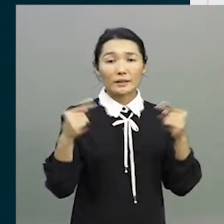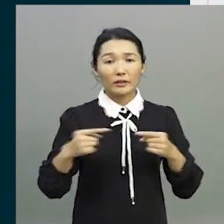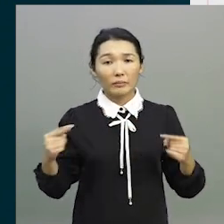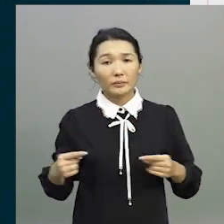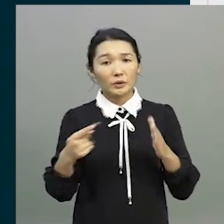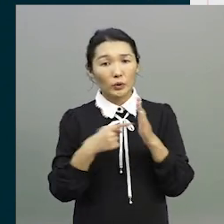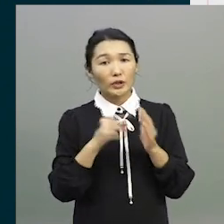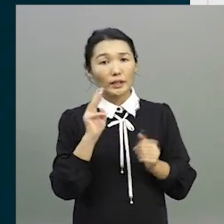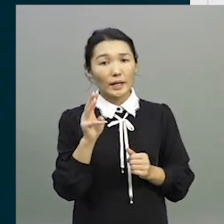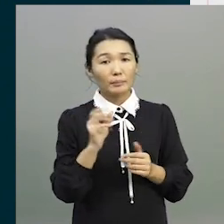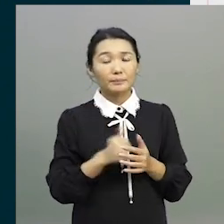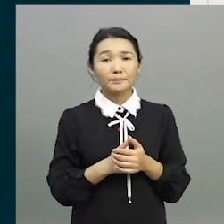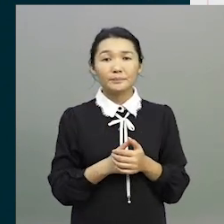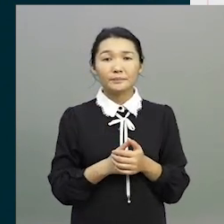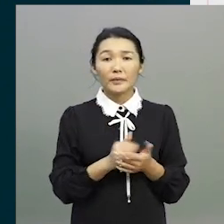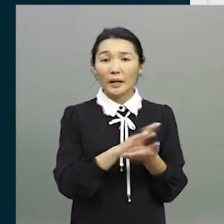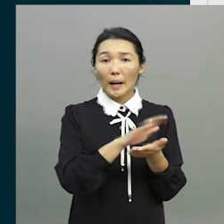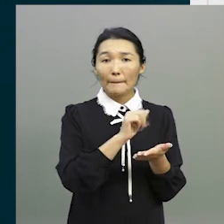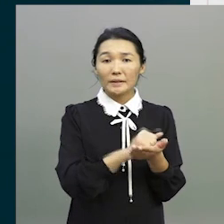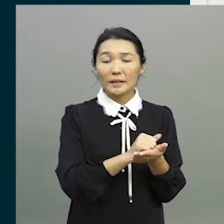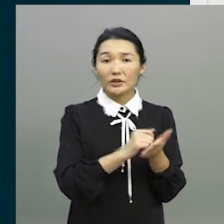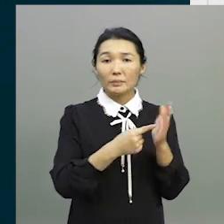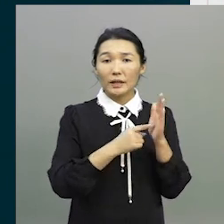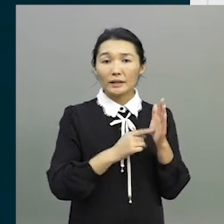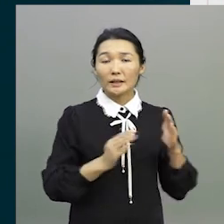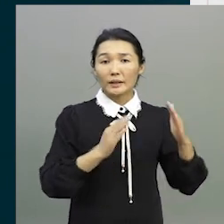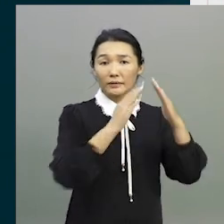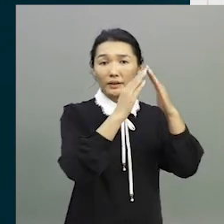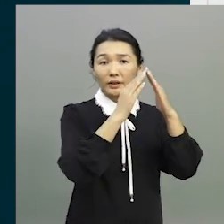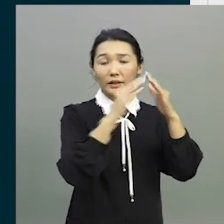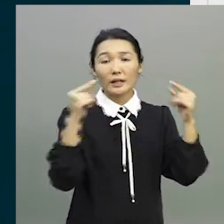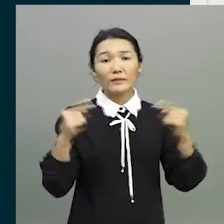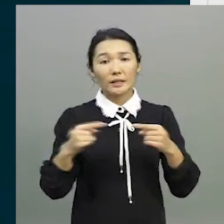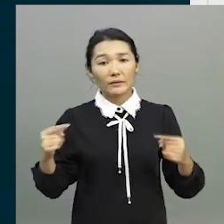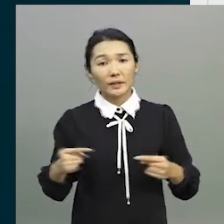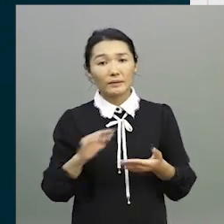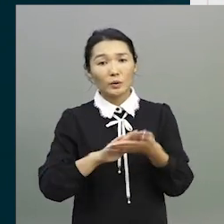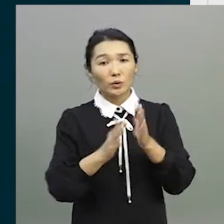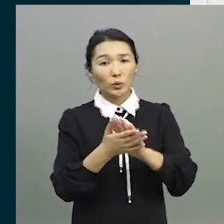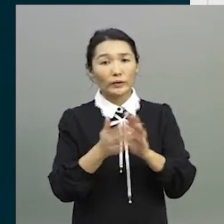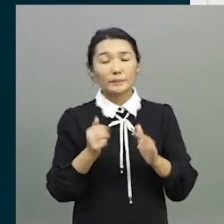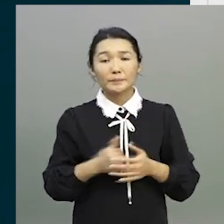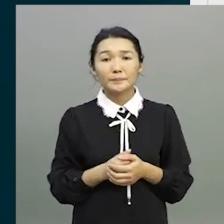м обозначим координаты вершин соответствии с условия